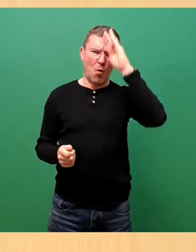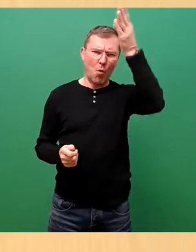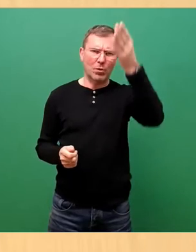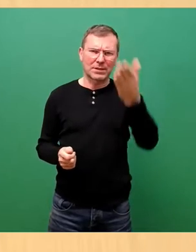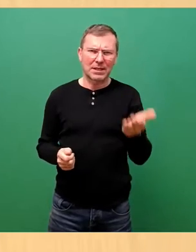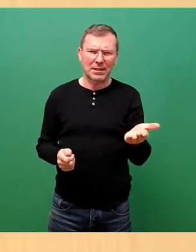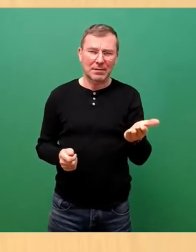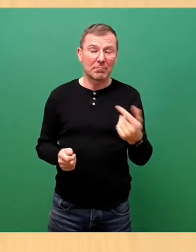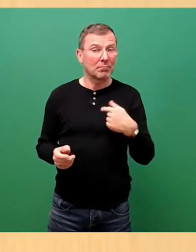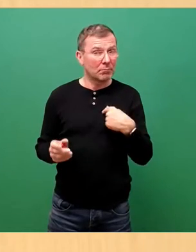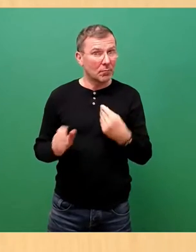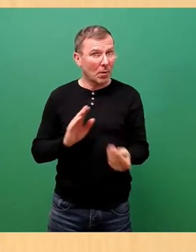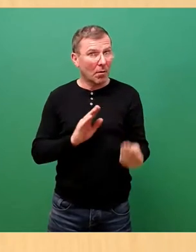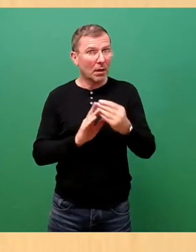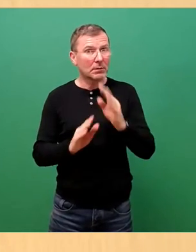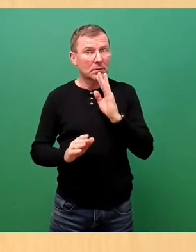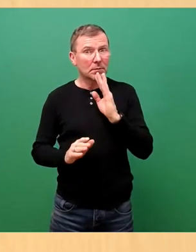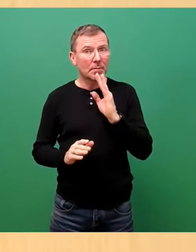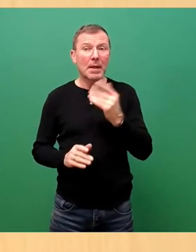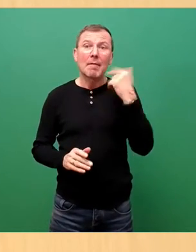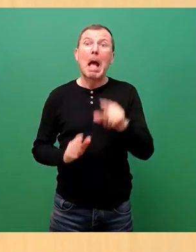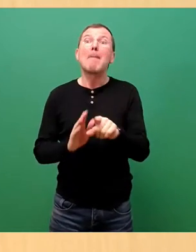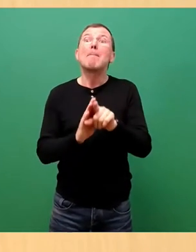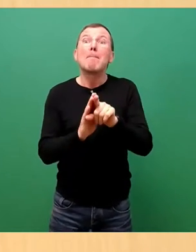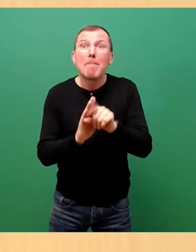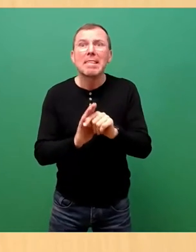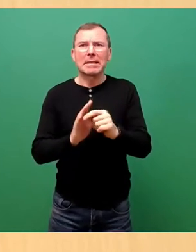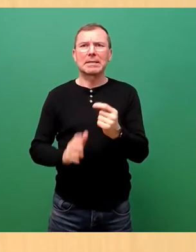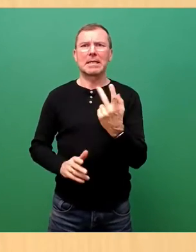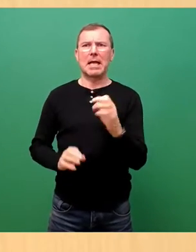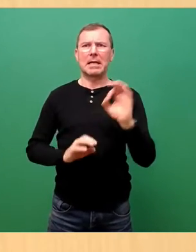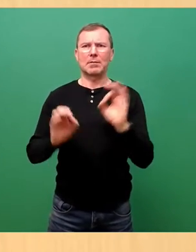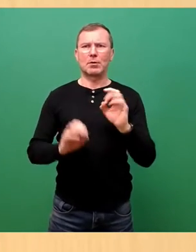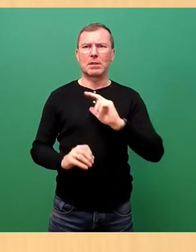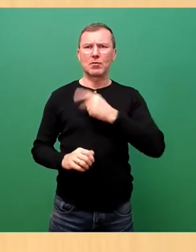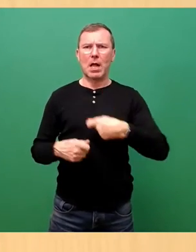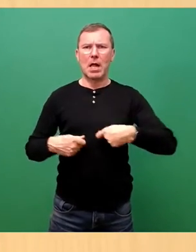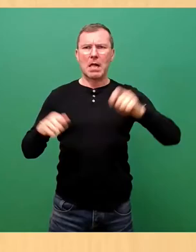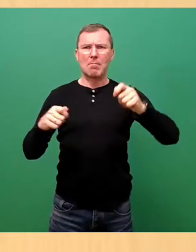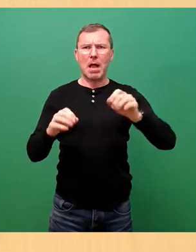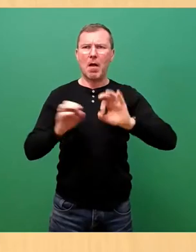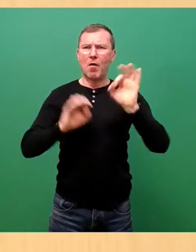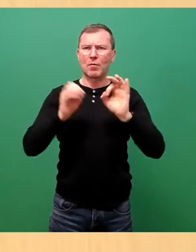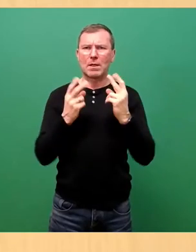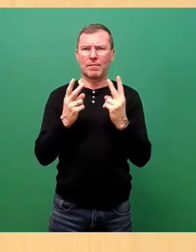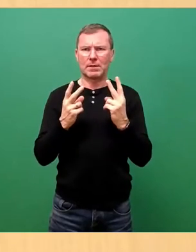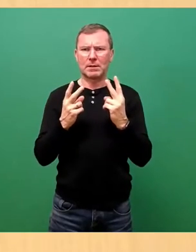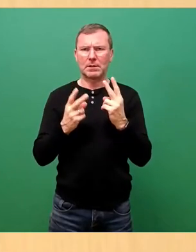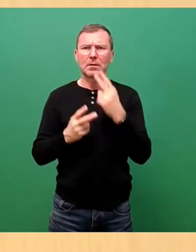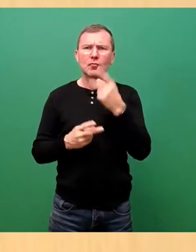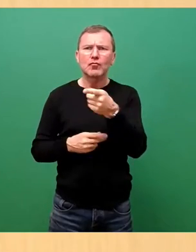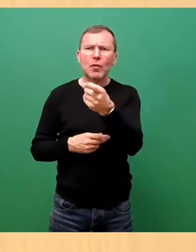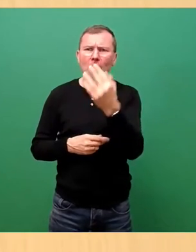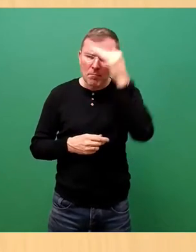ergänze, es wären mindestens eine 30-prozentige Sozialbauquote notwendig, denn schauen wir uns denn mal an, was